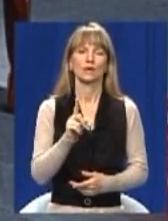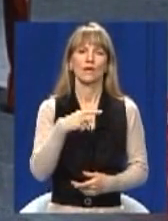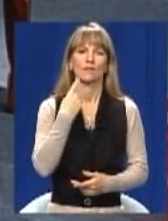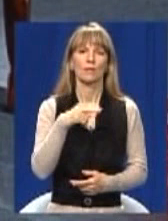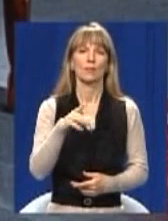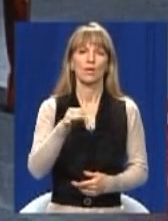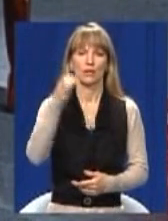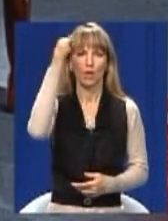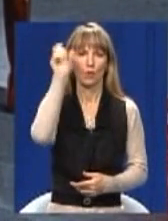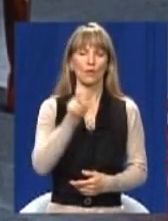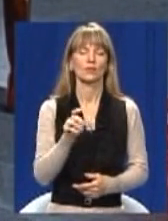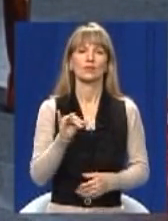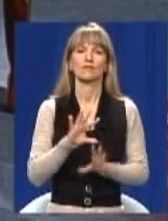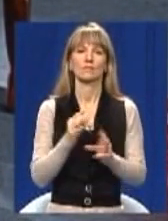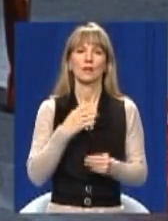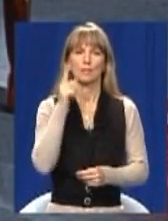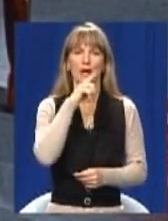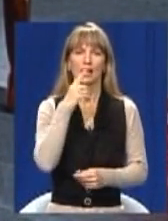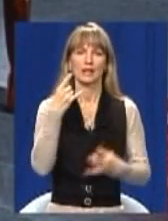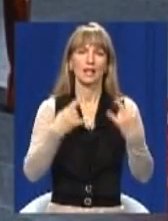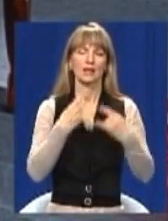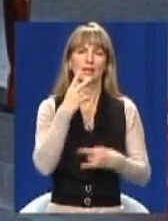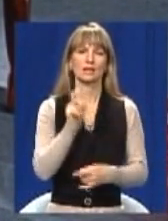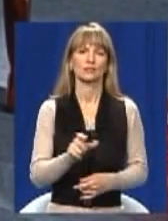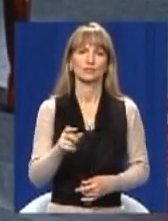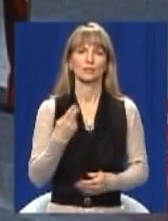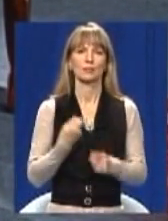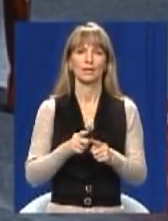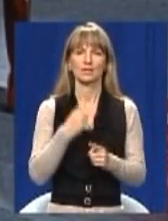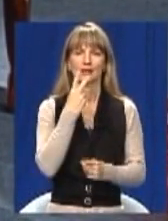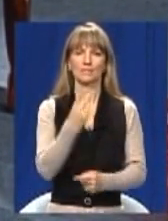про науковців і взагалі про науку наші маленькі телеглядачі. Тож, дивимося.